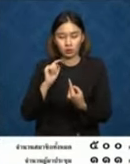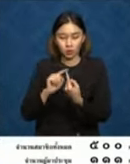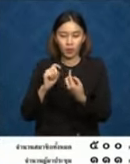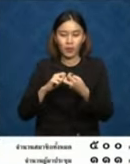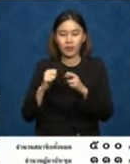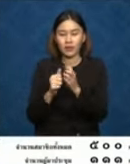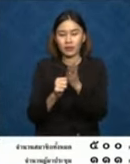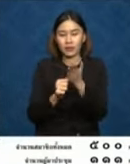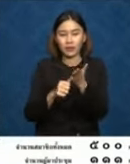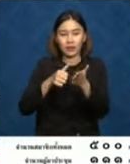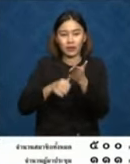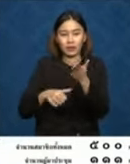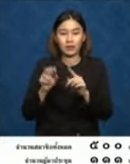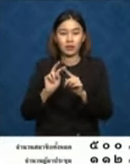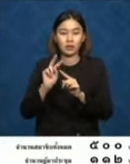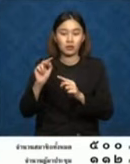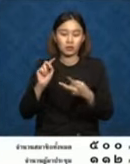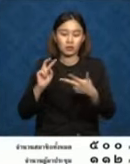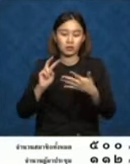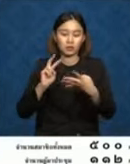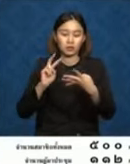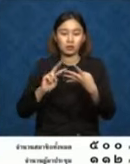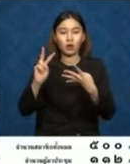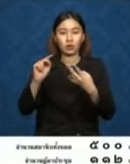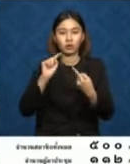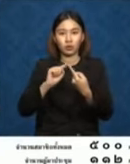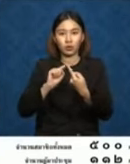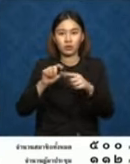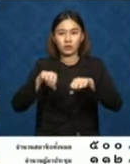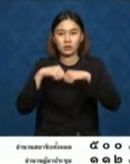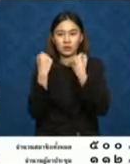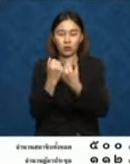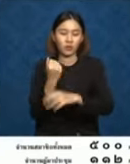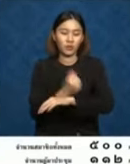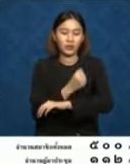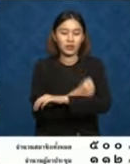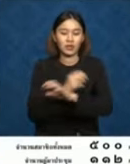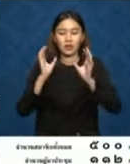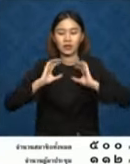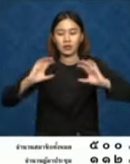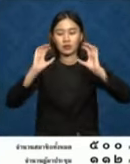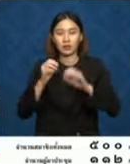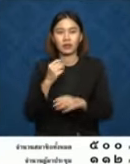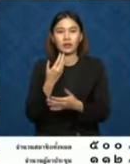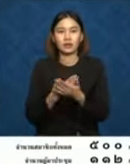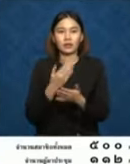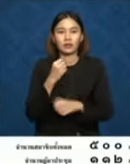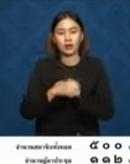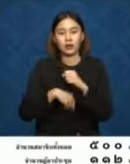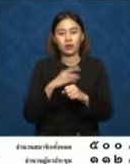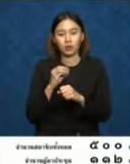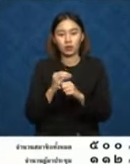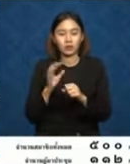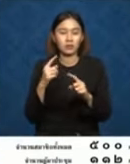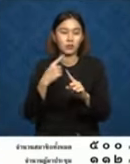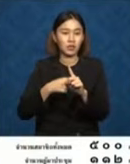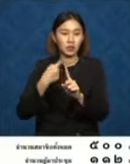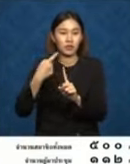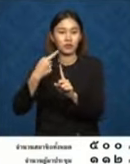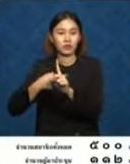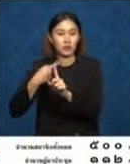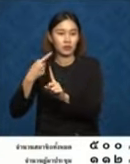าหนี้สินและ2ก็ได้รับหนังสือจากสมาคมลูกจ้างส่วนราชการผู้รับบำเหน็จรายเดือนนะครับอย